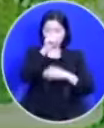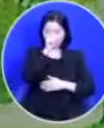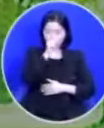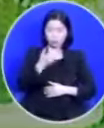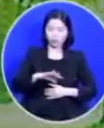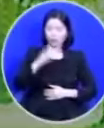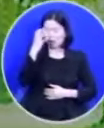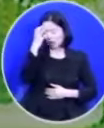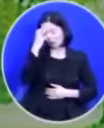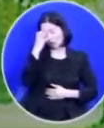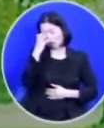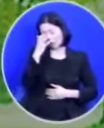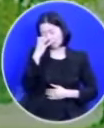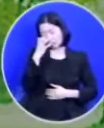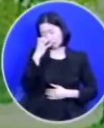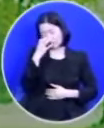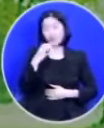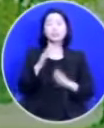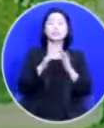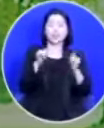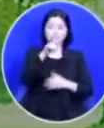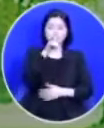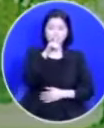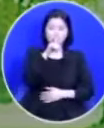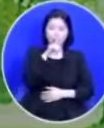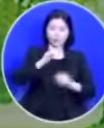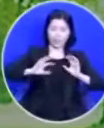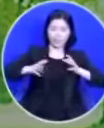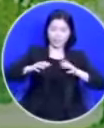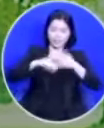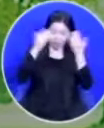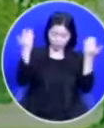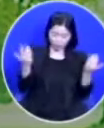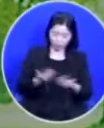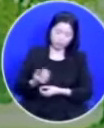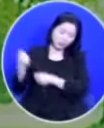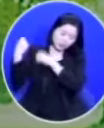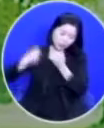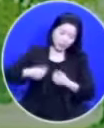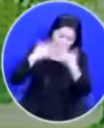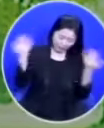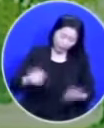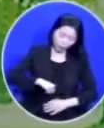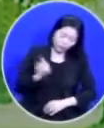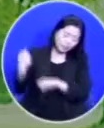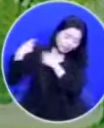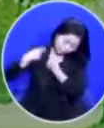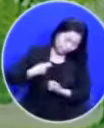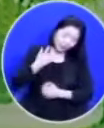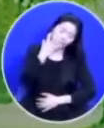쓰시는 분들이 계세요 세상의 모든 짐을 다 짊어진 것처럼